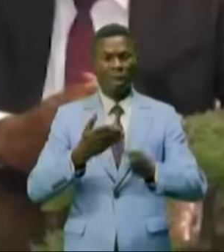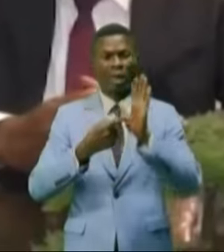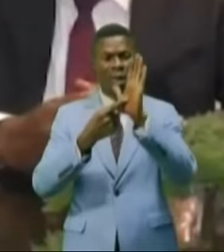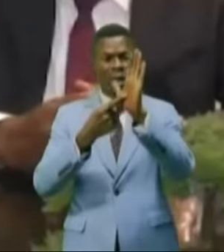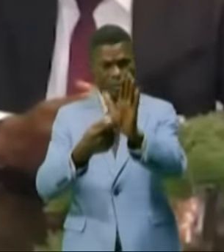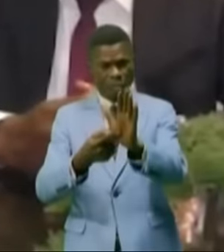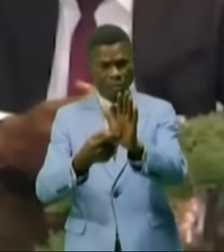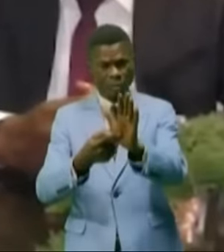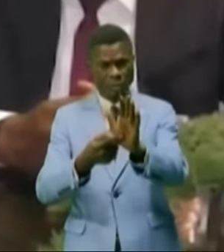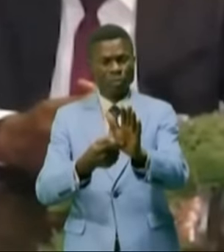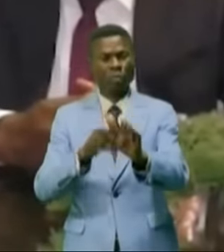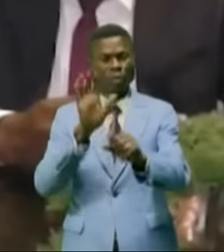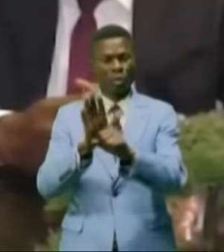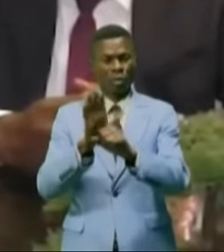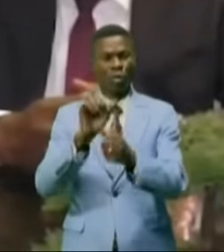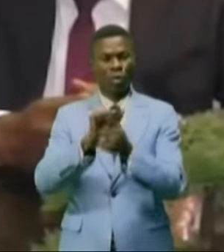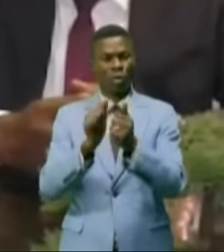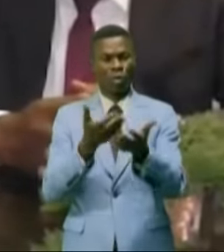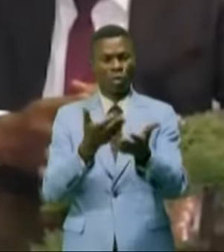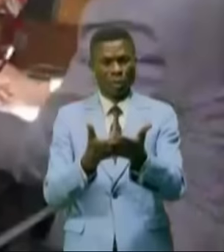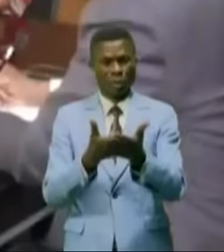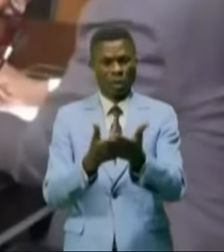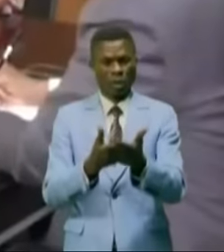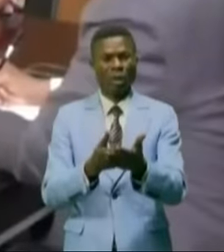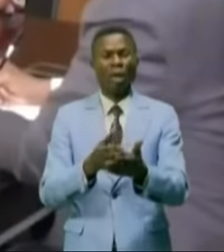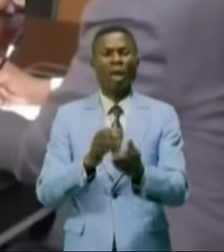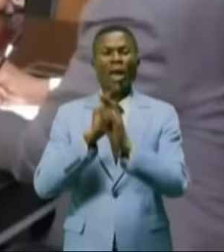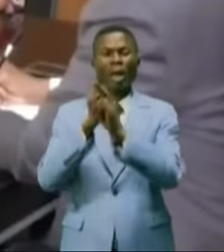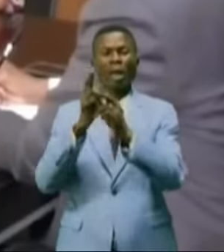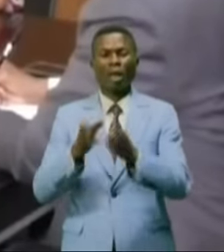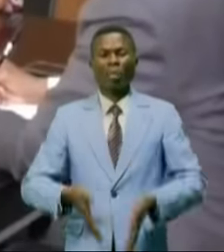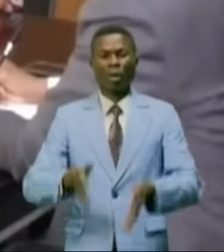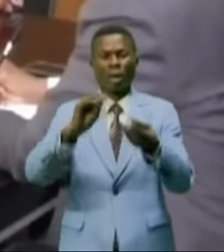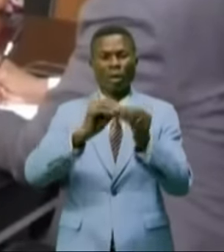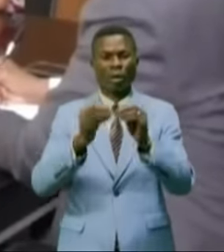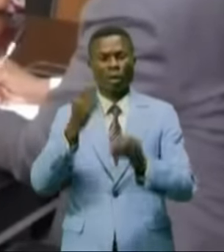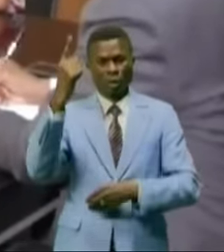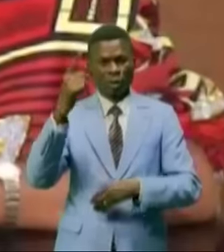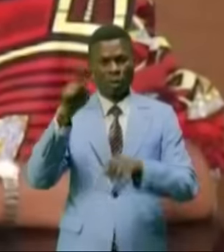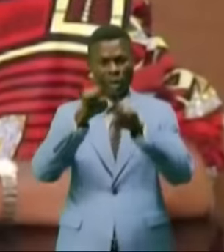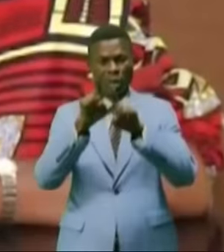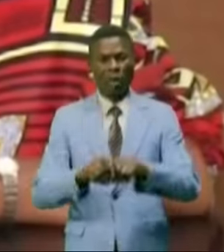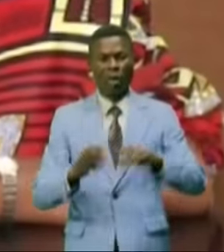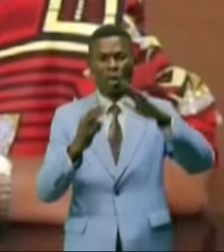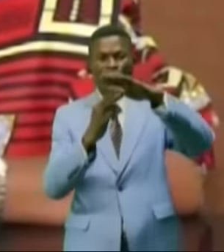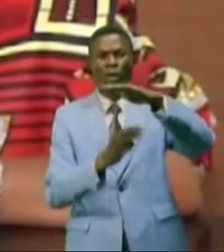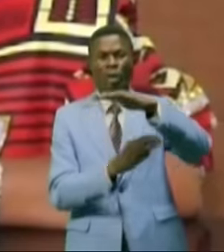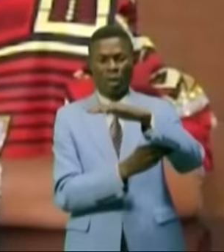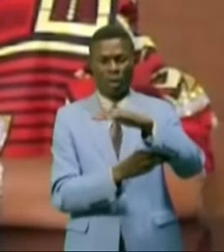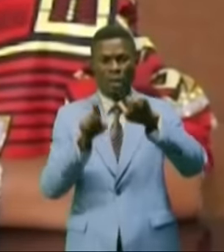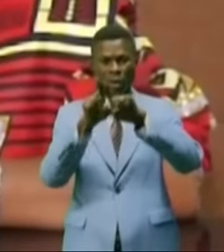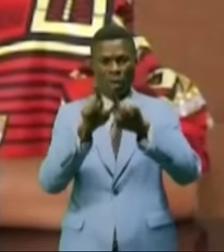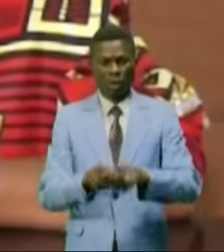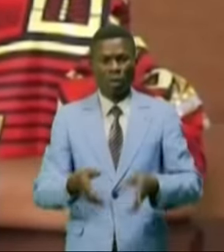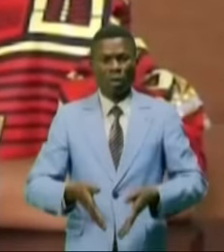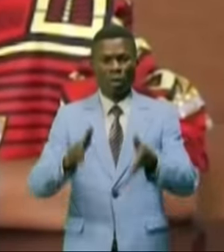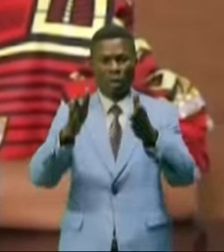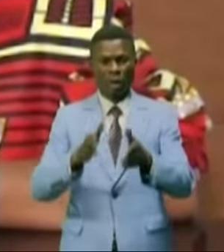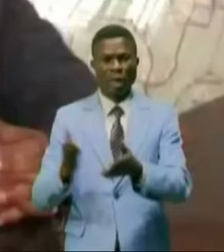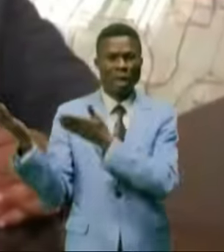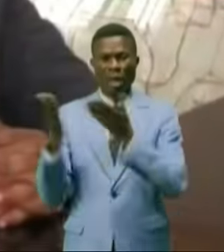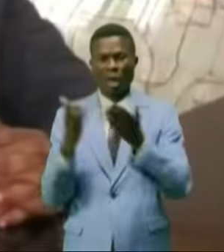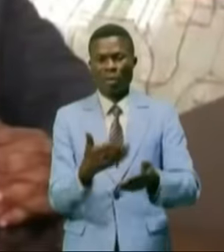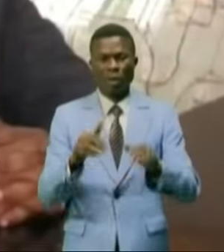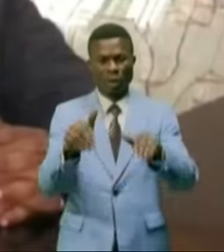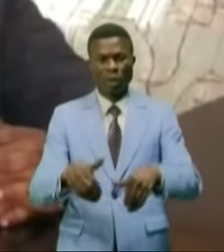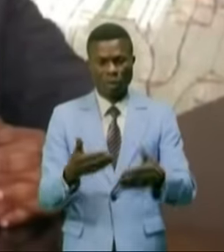ses desiderata, notamment l'état des routes nationales et des ponts, ainsi que des routes de dessertes agricoles.